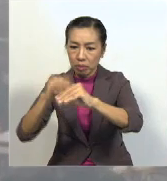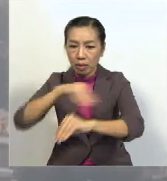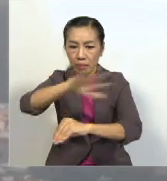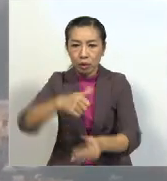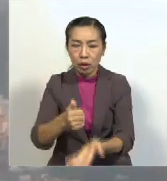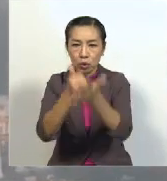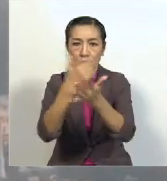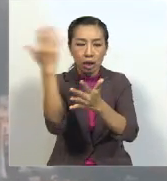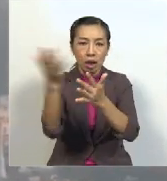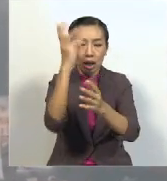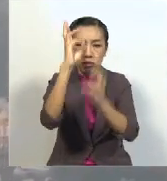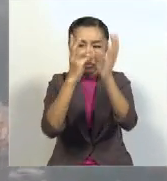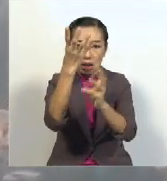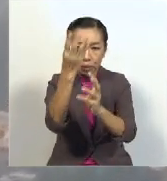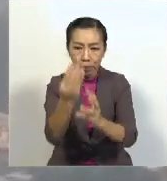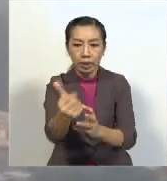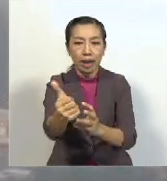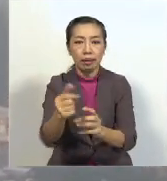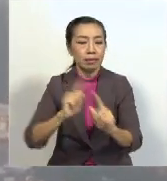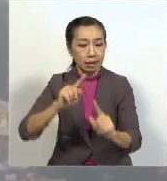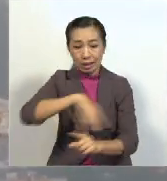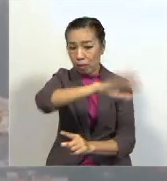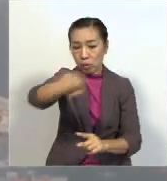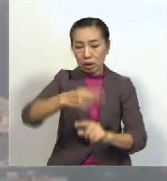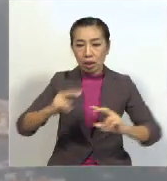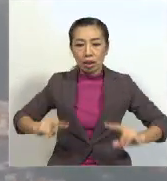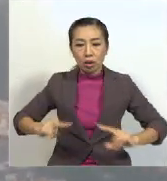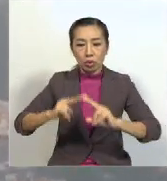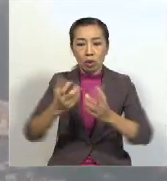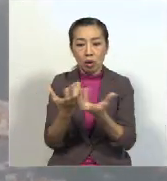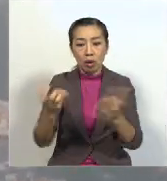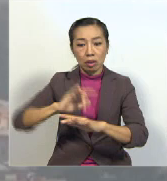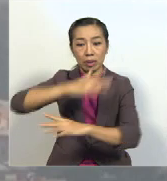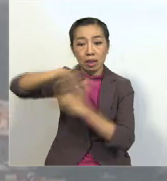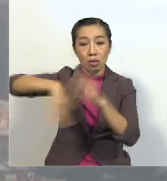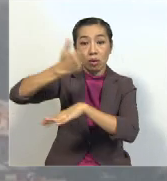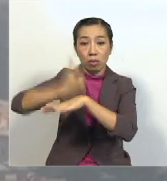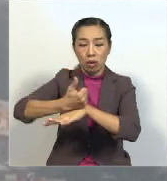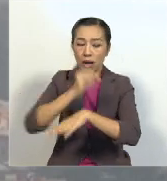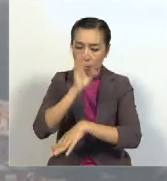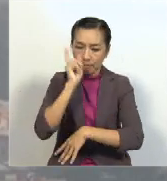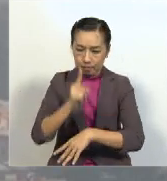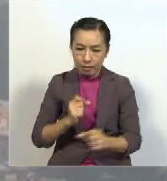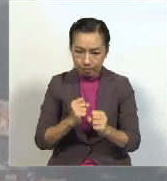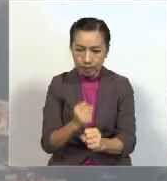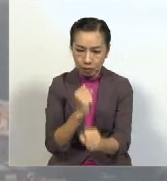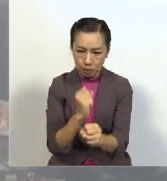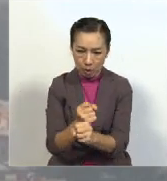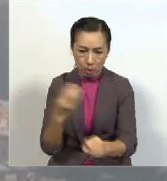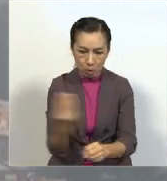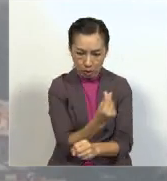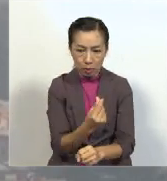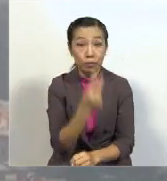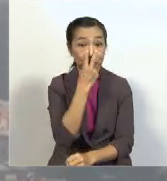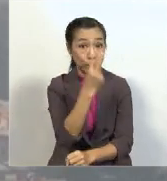อกอากาศลดค่าฝุ่นละอองสิ่งเหล่านี้รัฐมนตรีกระทรวงทรัพยากรธรรมชาติและสิ่งและสิ่งแวดล้อมบอกว่าจะเร่งดำเนินการให้เร็วที่สุ